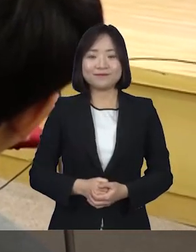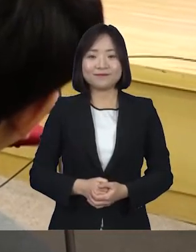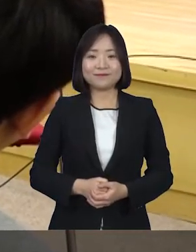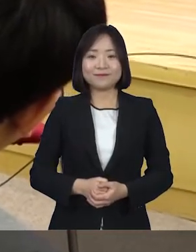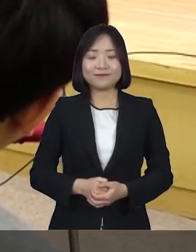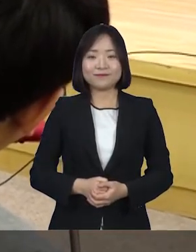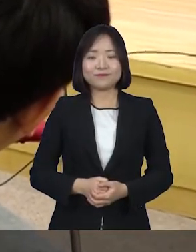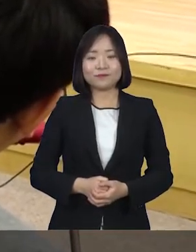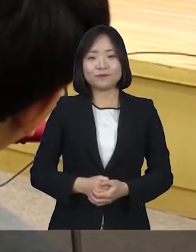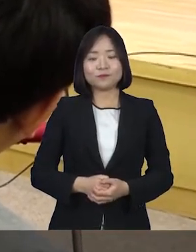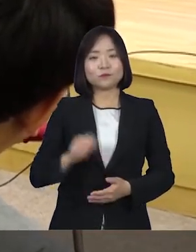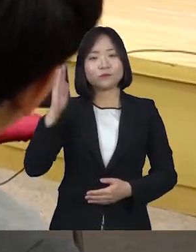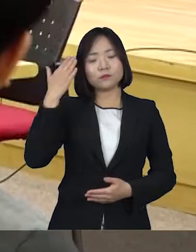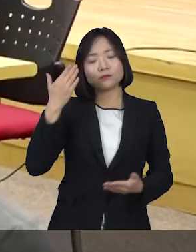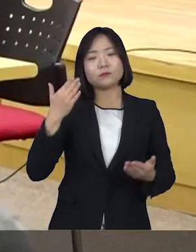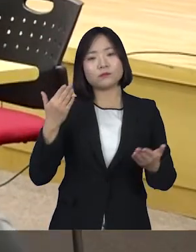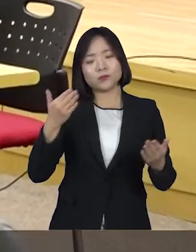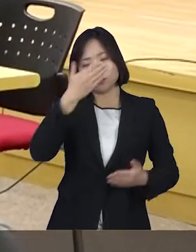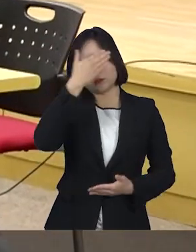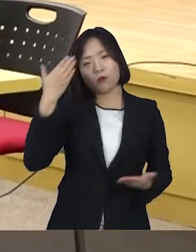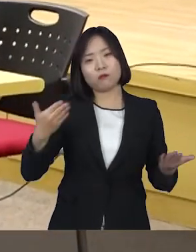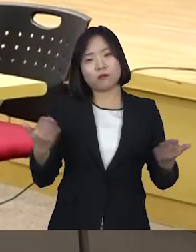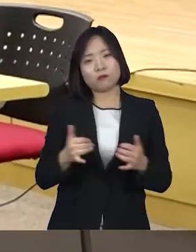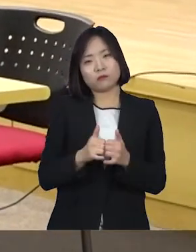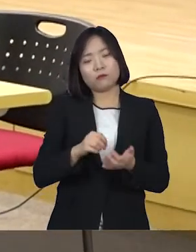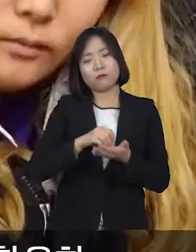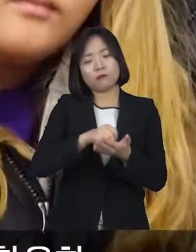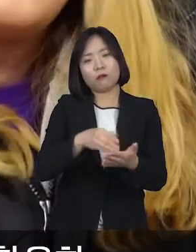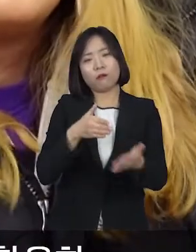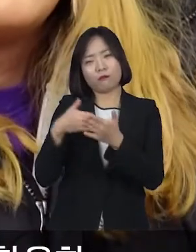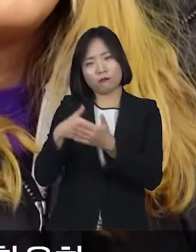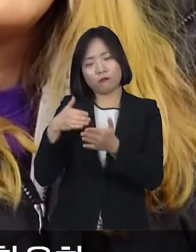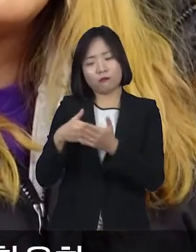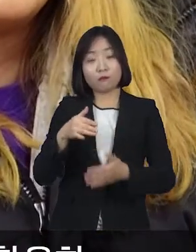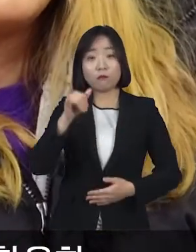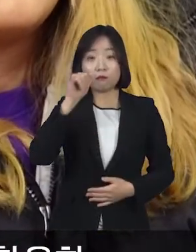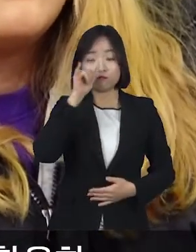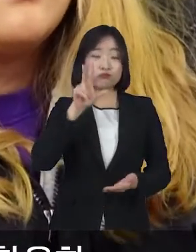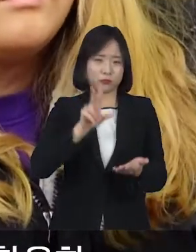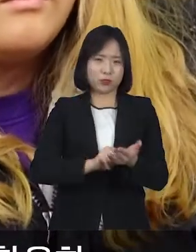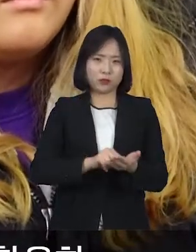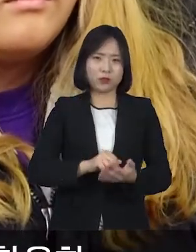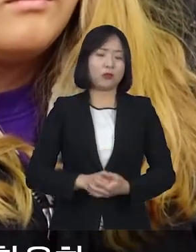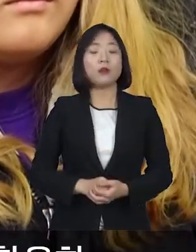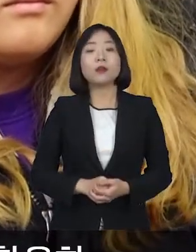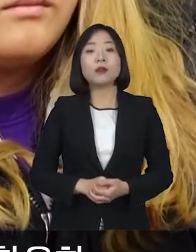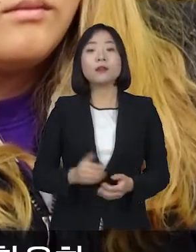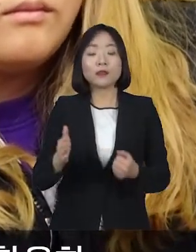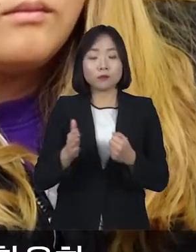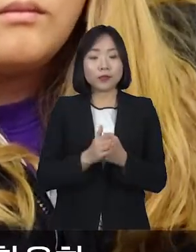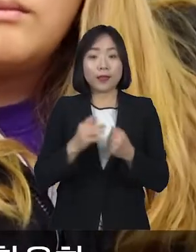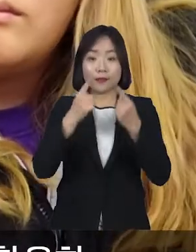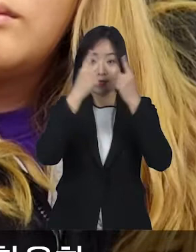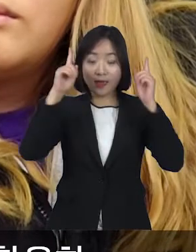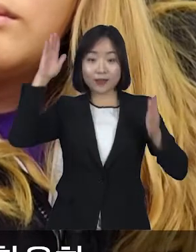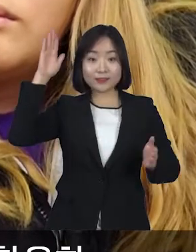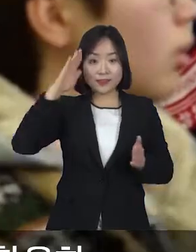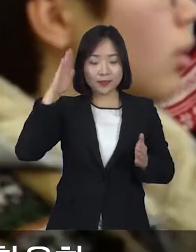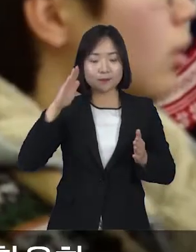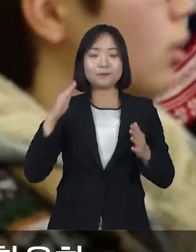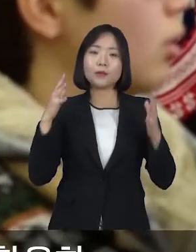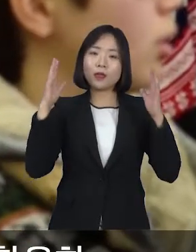한편 청년 실업률이 큰 사회 문제로 대두되고 있는 가운데 천안시는 천안 지역 대학생을 대상으로 매년